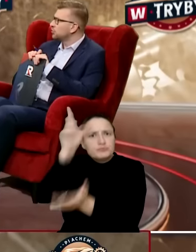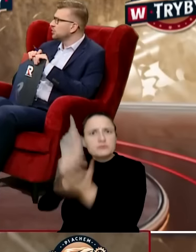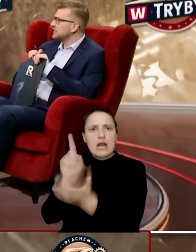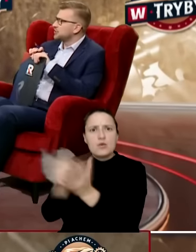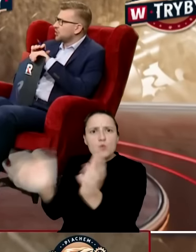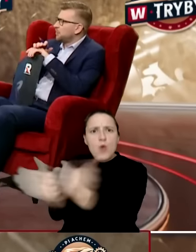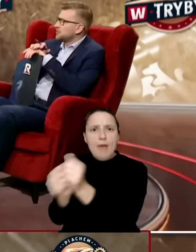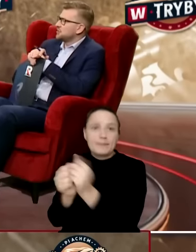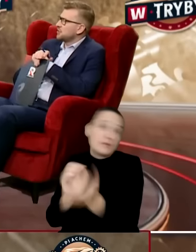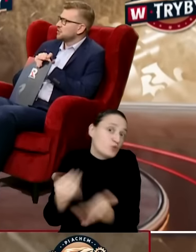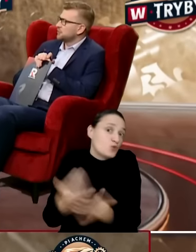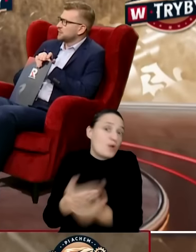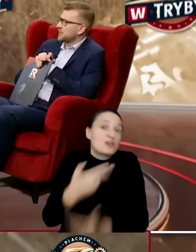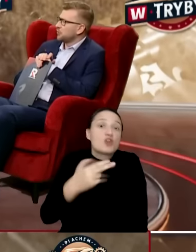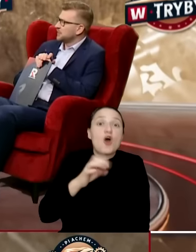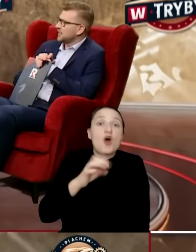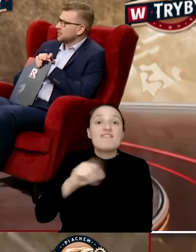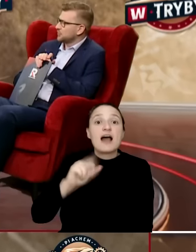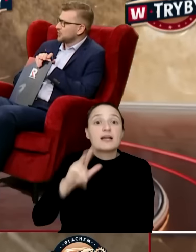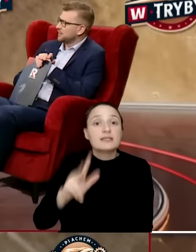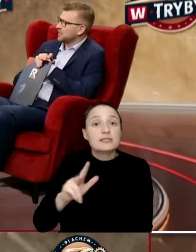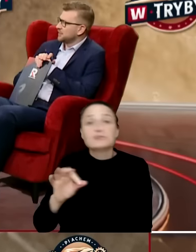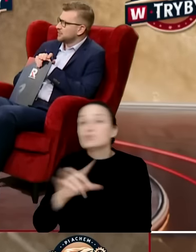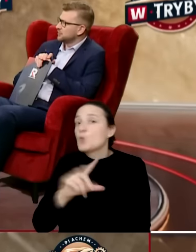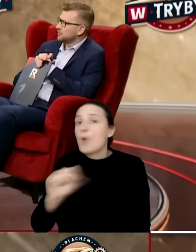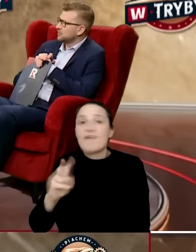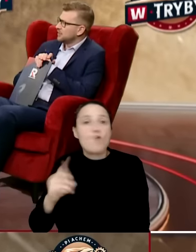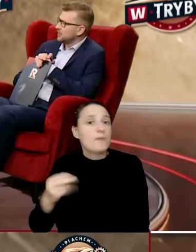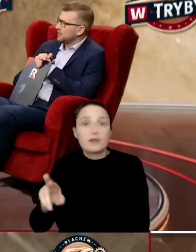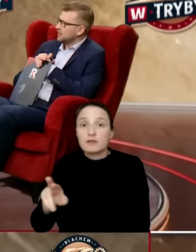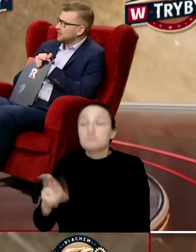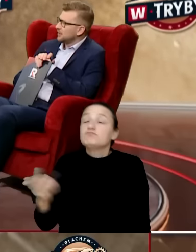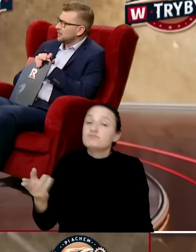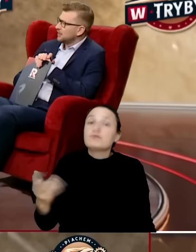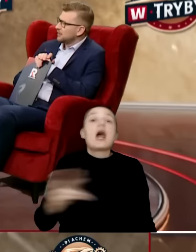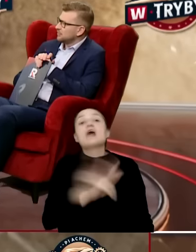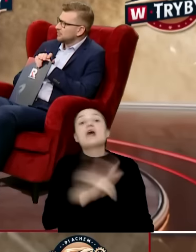to Który z naszych opozycjonistów zadał pytanie Tuskowi na wiecu?